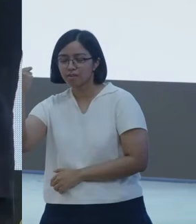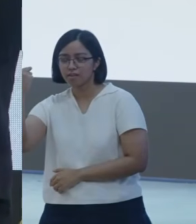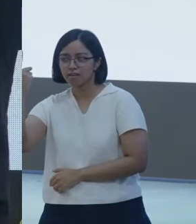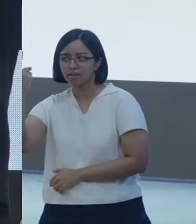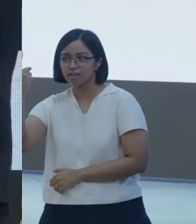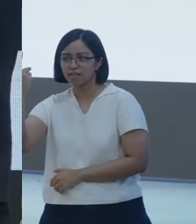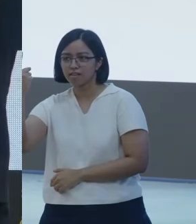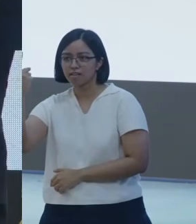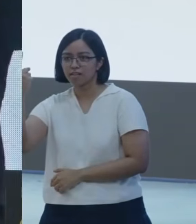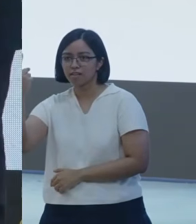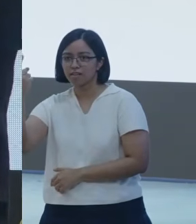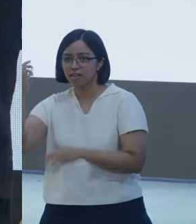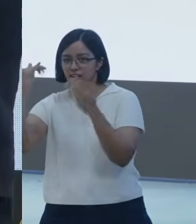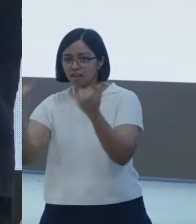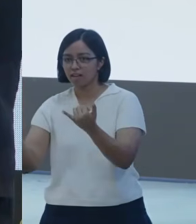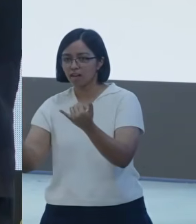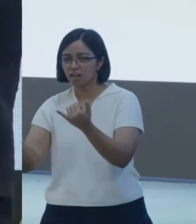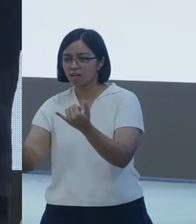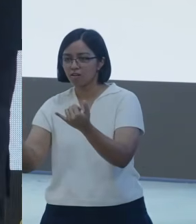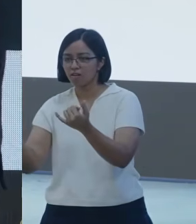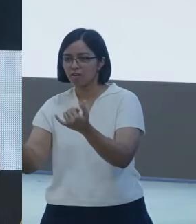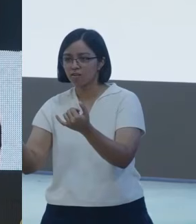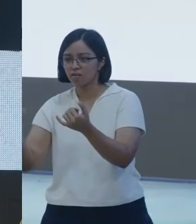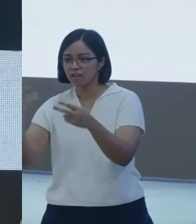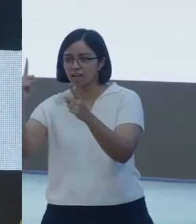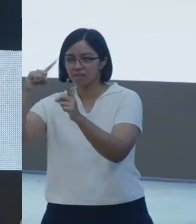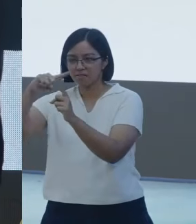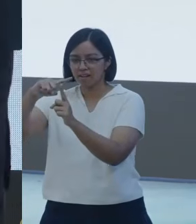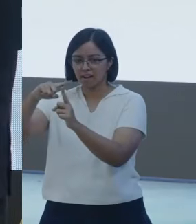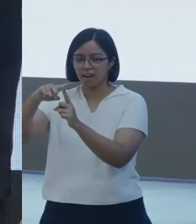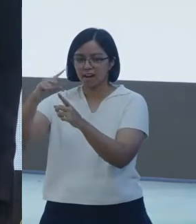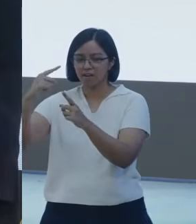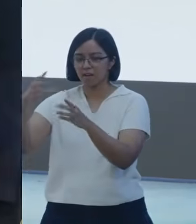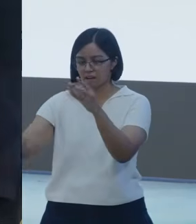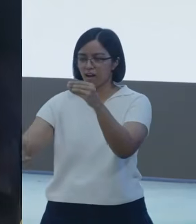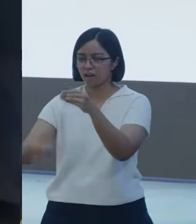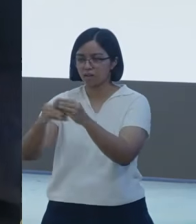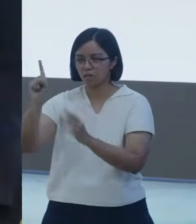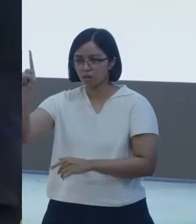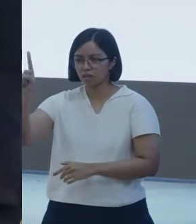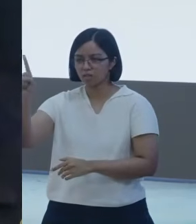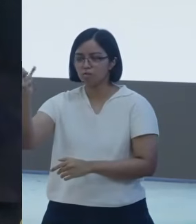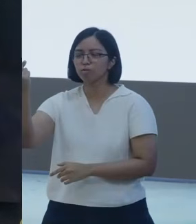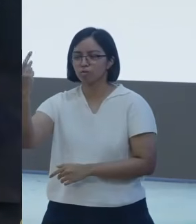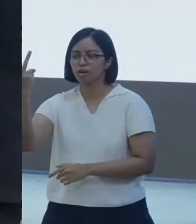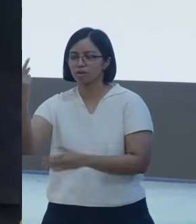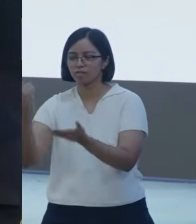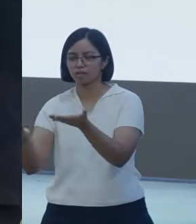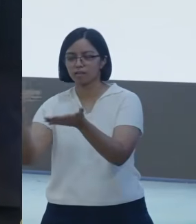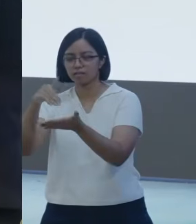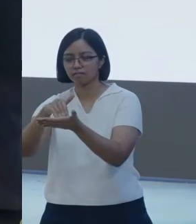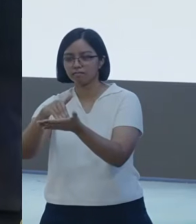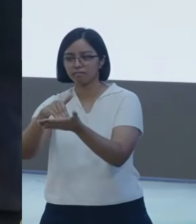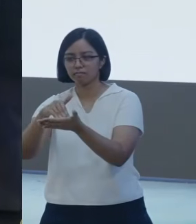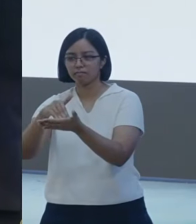Tapos dinagdag nila si Matthias plus 1. So 12 na lang, 12 na sila ulit, no?